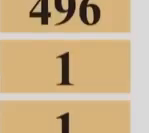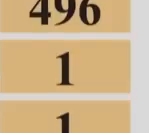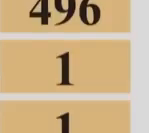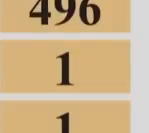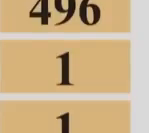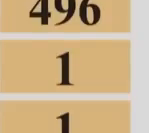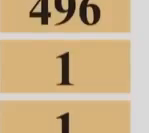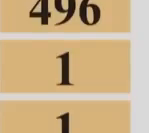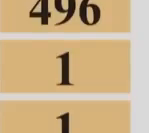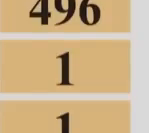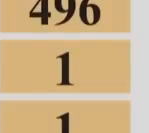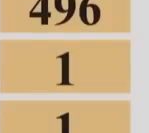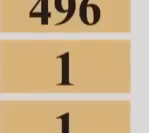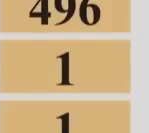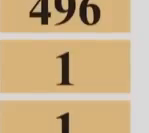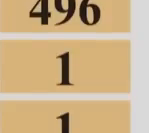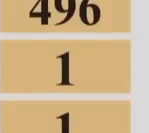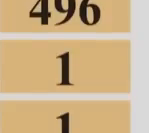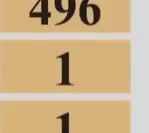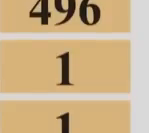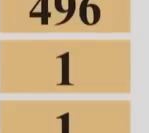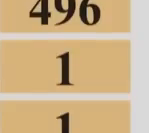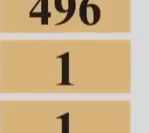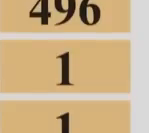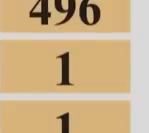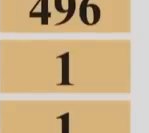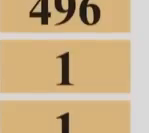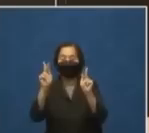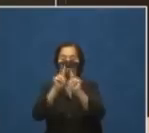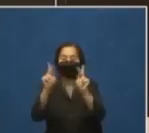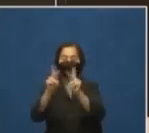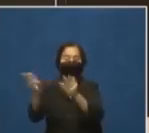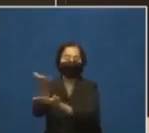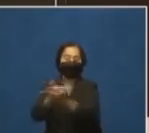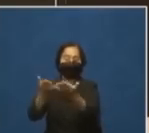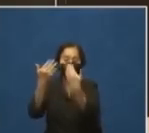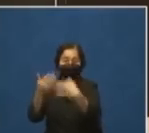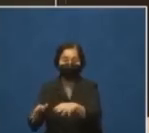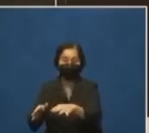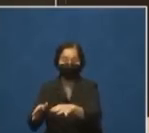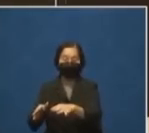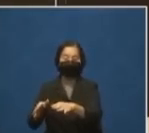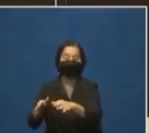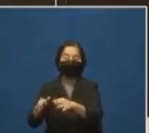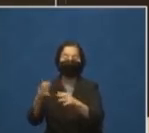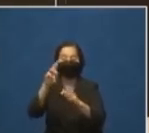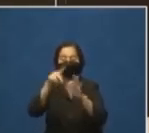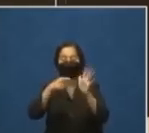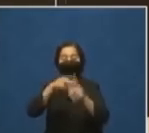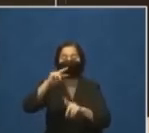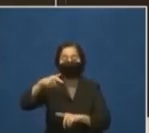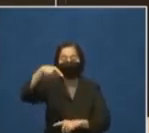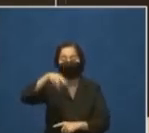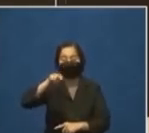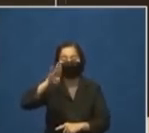แล้วนะพยายามจะขอแซงคิวแล้วเอาเรื่องเนี้ยกฎหมายลูกมาเลยดีกว่าที่สุดแล้วก็ไม่ยอม จริงๆถ้าเราเนี่ย